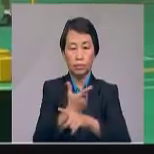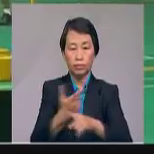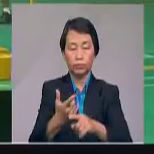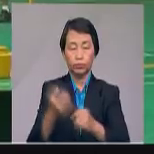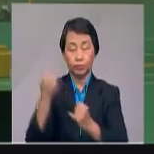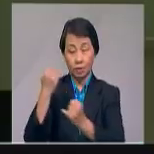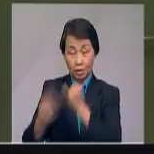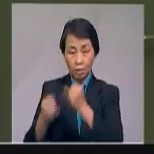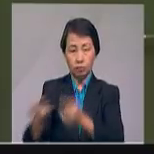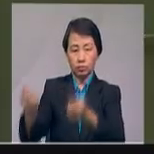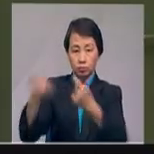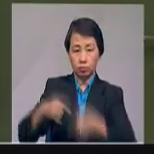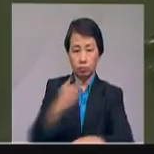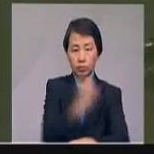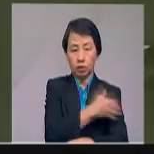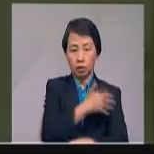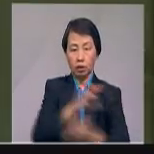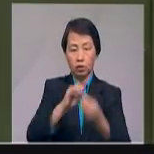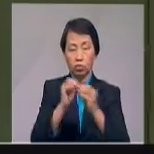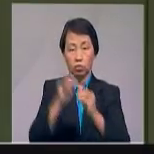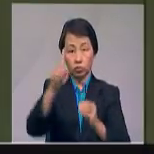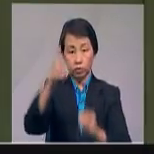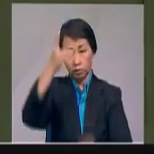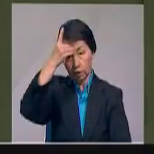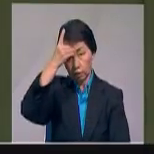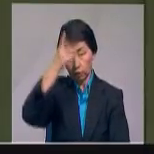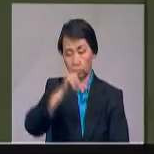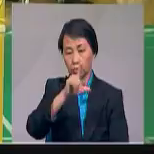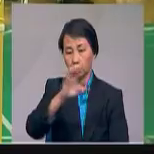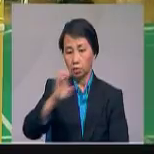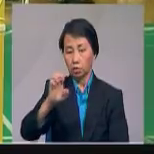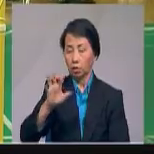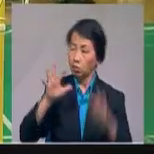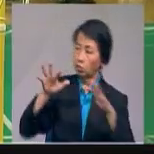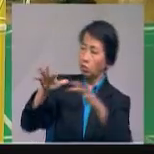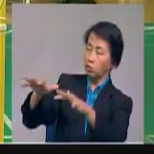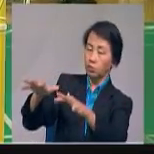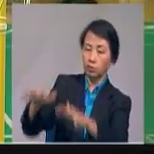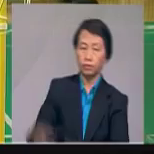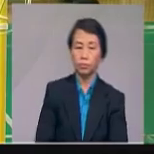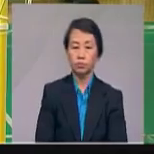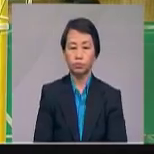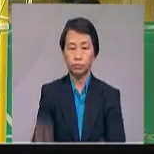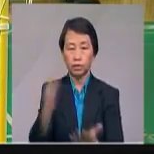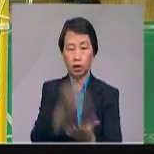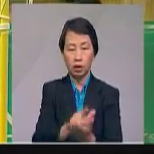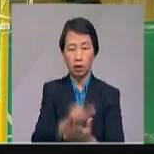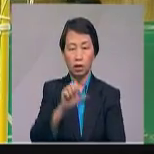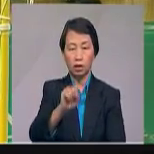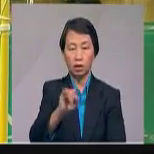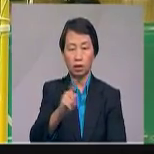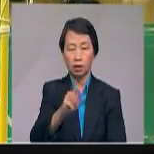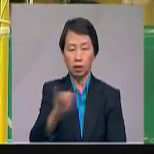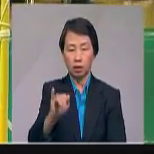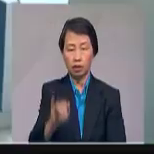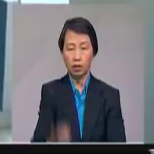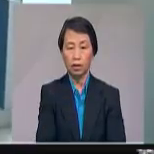acara, kehadiran bekas pemain nombor satu negara Datuk Lee Chong Wei paling mencuri perhatian. Laporan Siti Aisyah Basli.